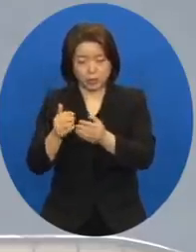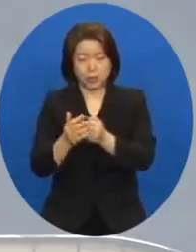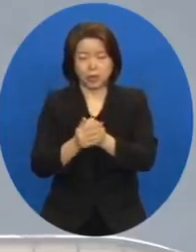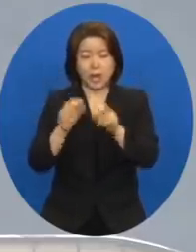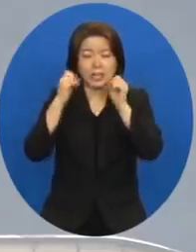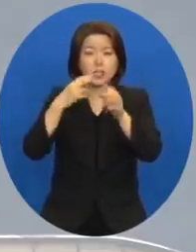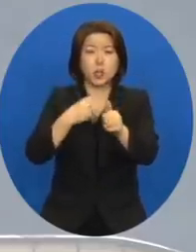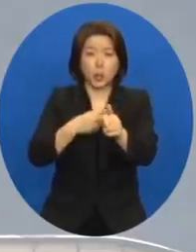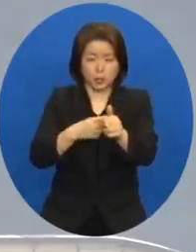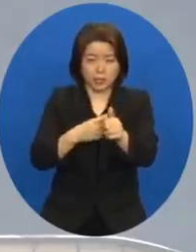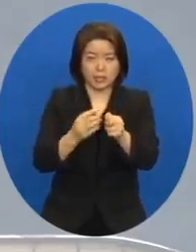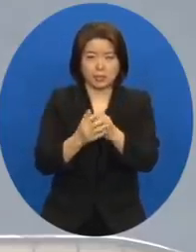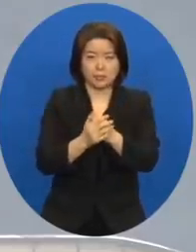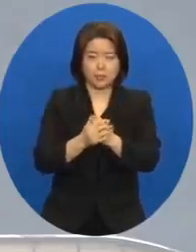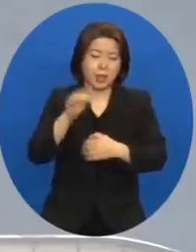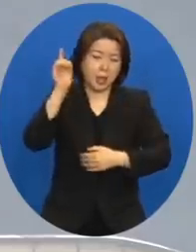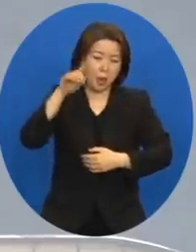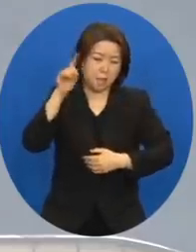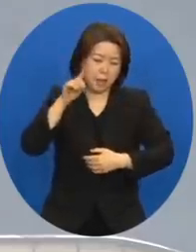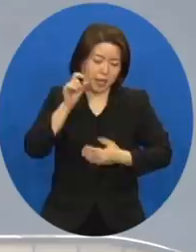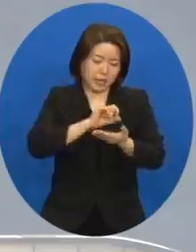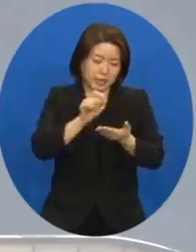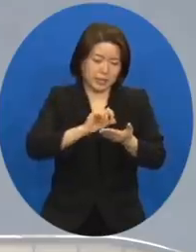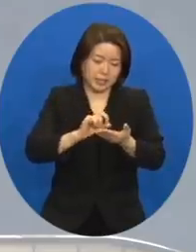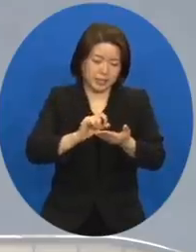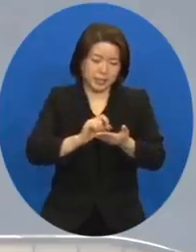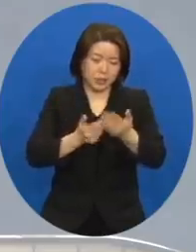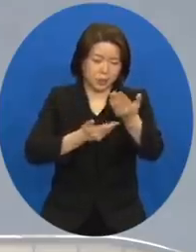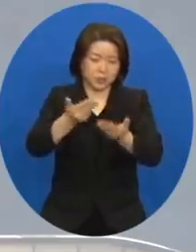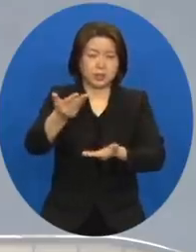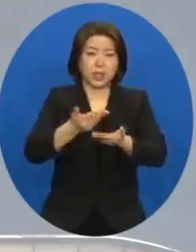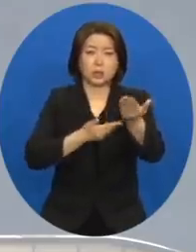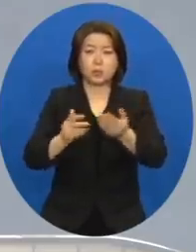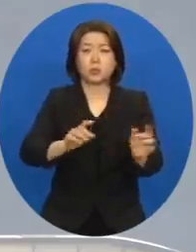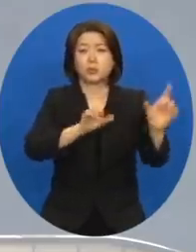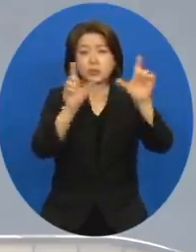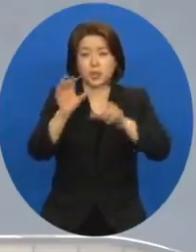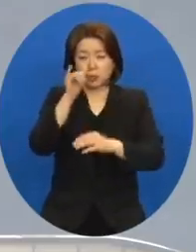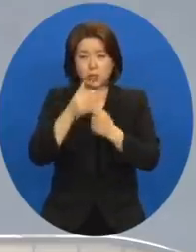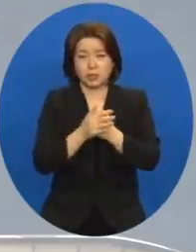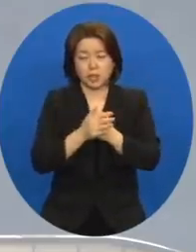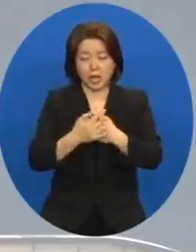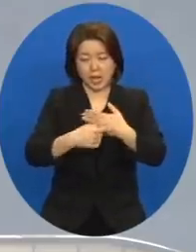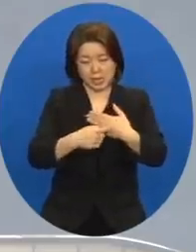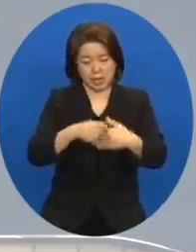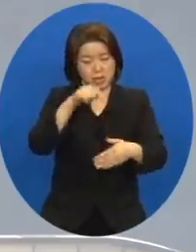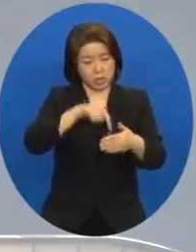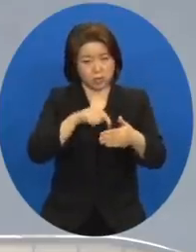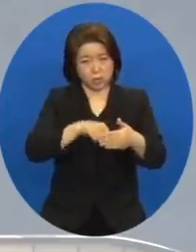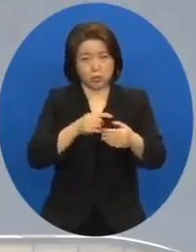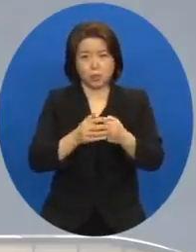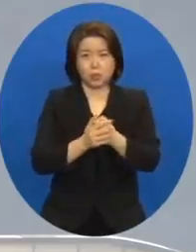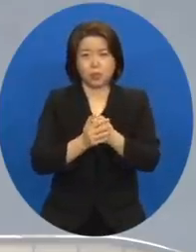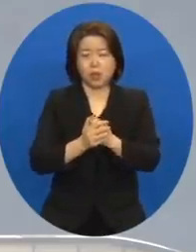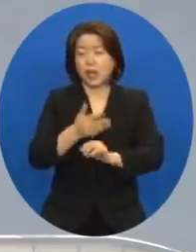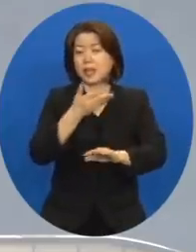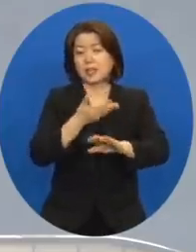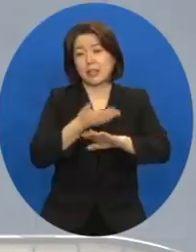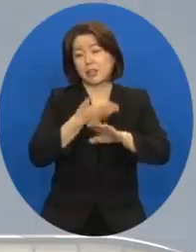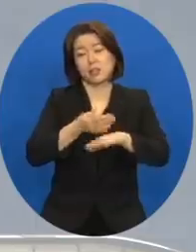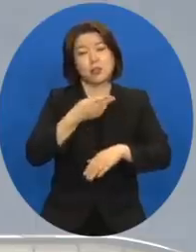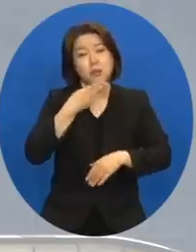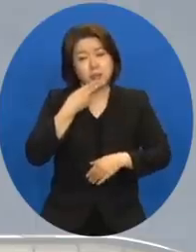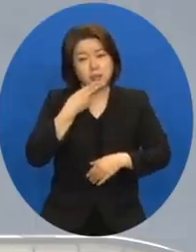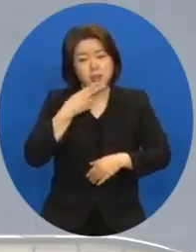선교사님들과 내 일기를 쓰고 나누고 살아요 겉에 나 속이나 전혀 다를 바 없이